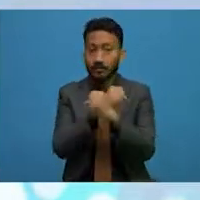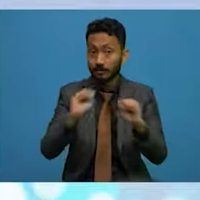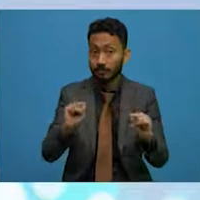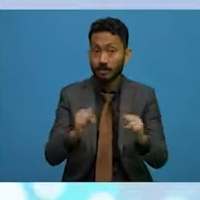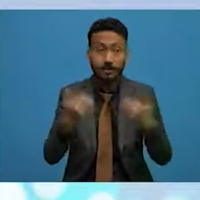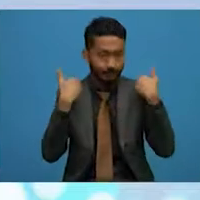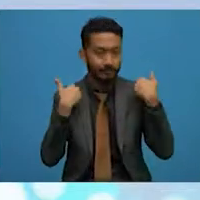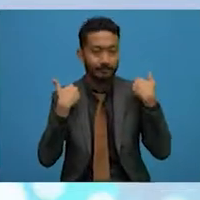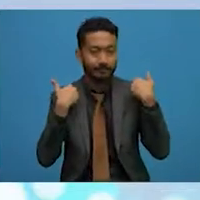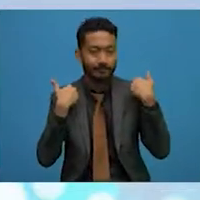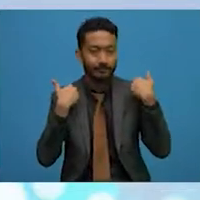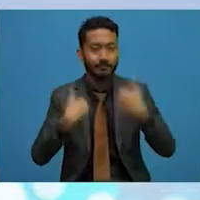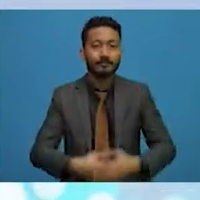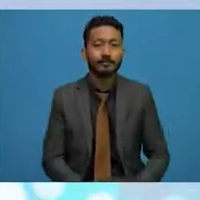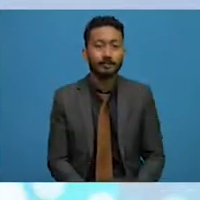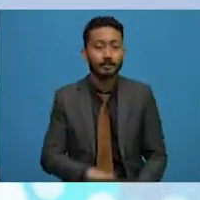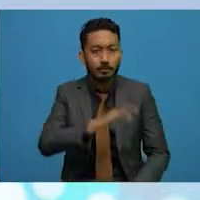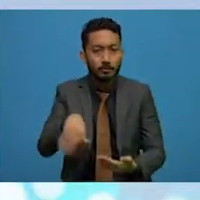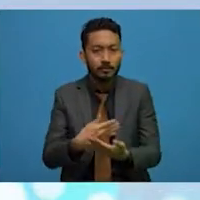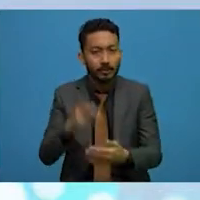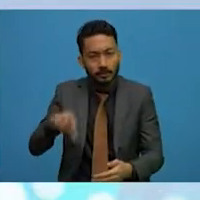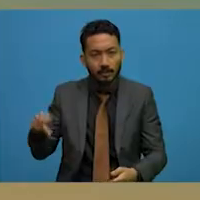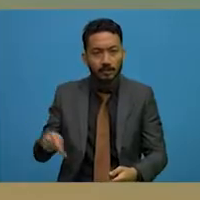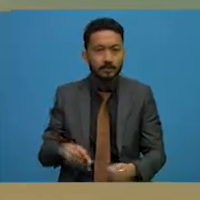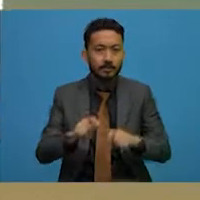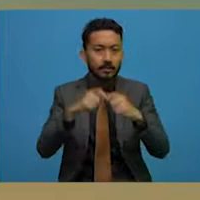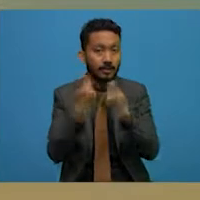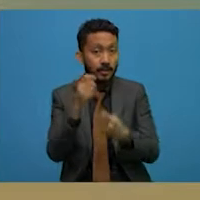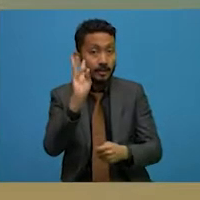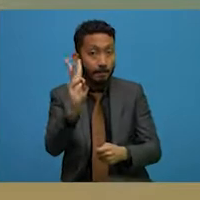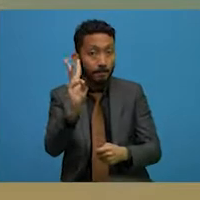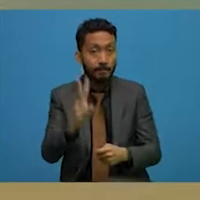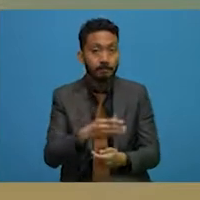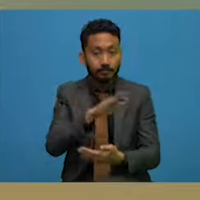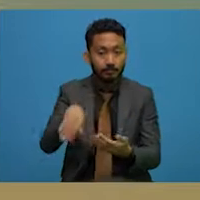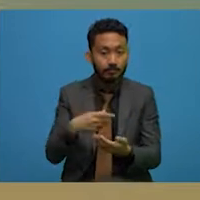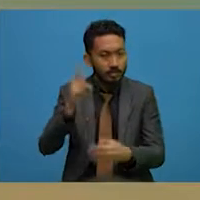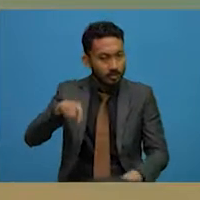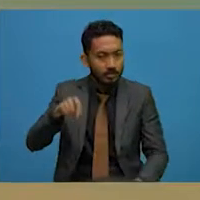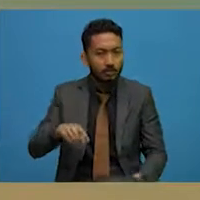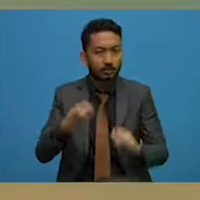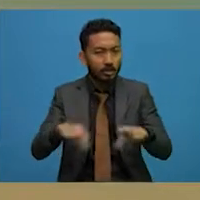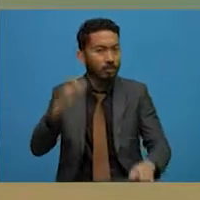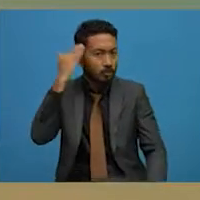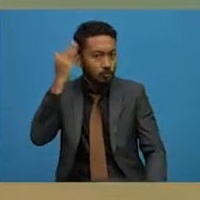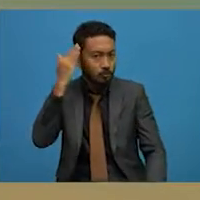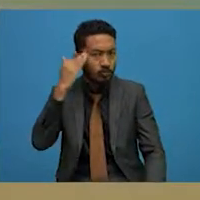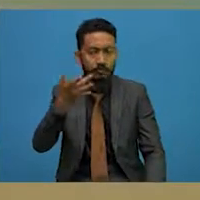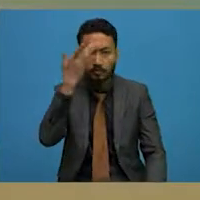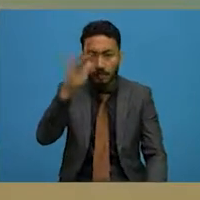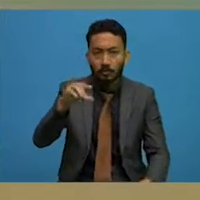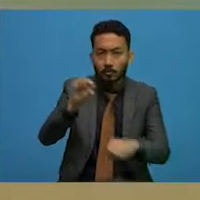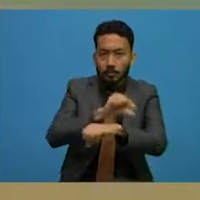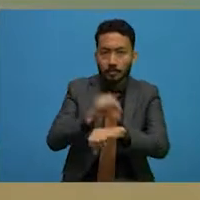semua. Sebagai seorang pelajar di tingkatan 6, tentu anda semua mahir dalam menggunakan aplikasi